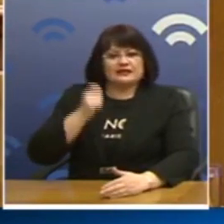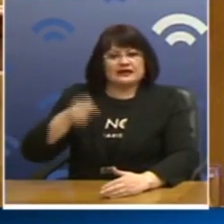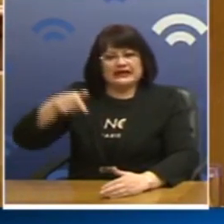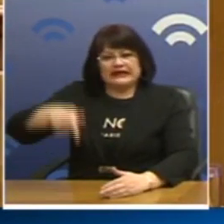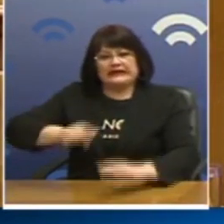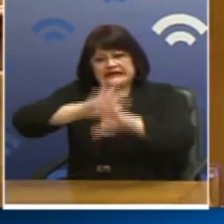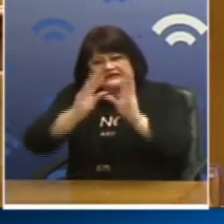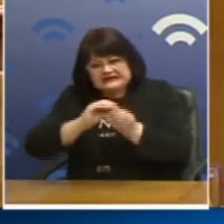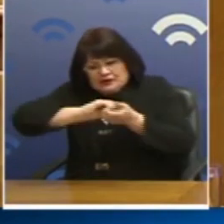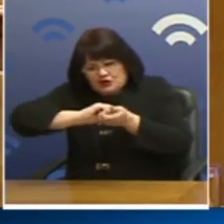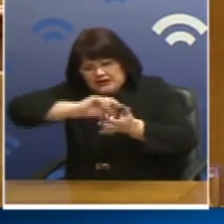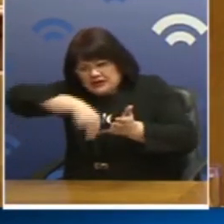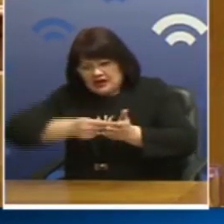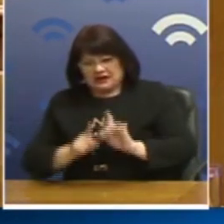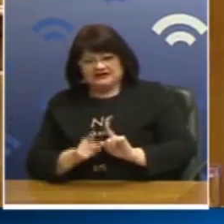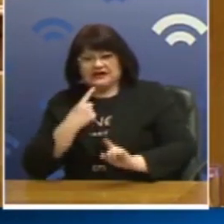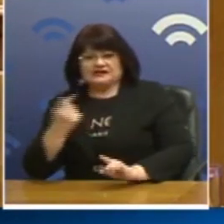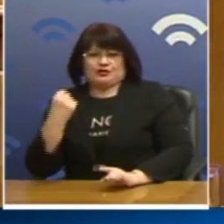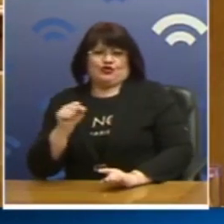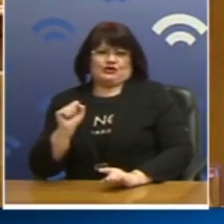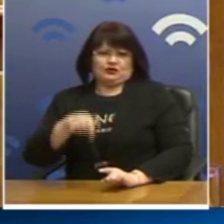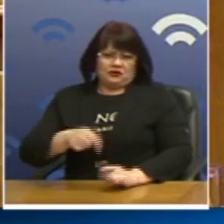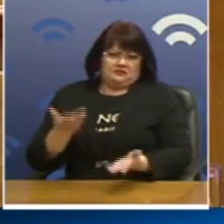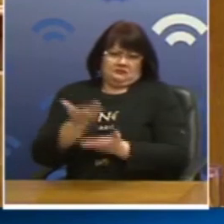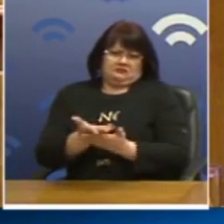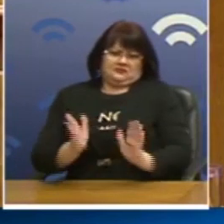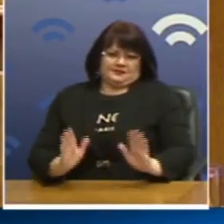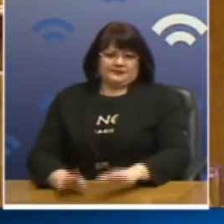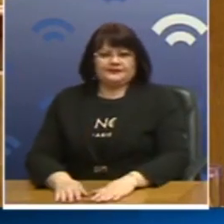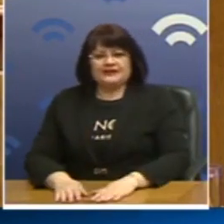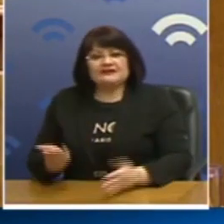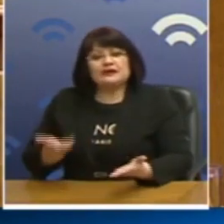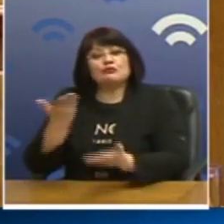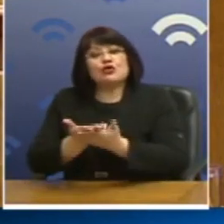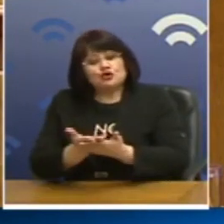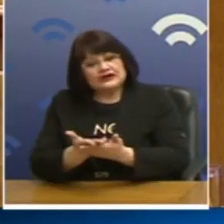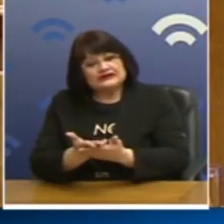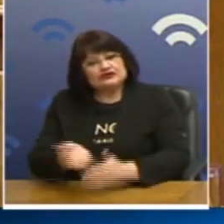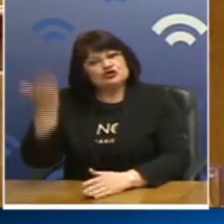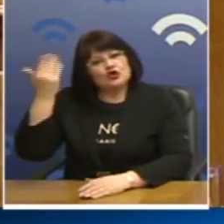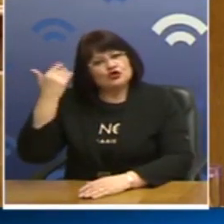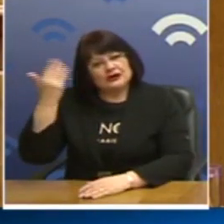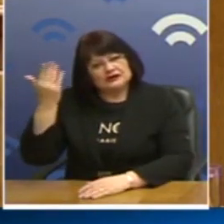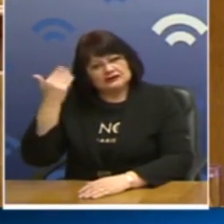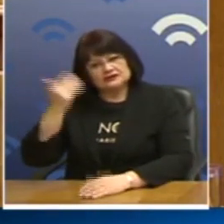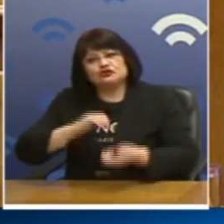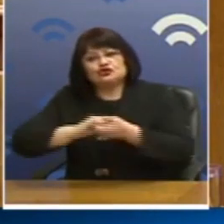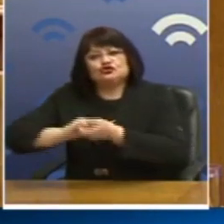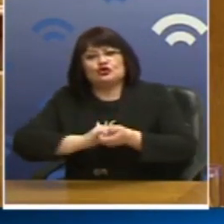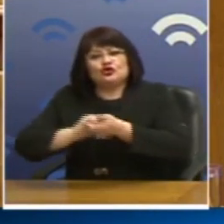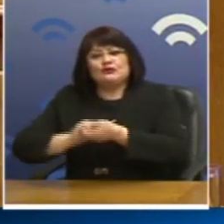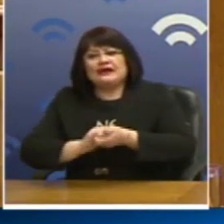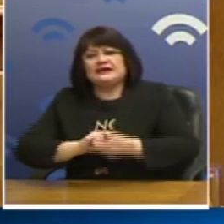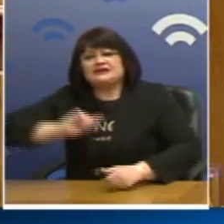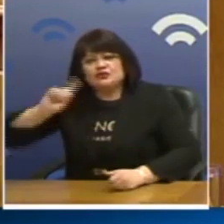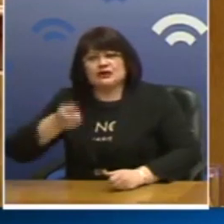Σύμβασης Εργασίας. Να θυμίσουμε ότι η πρόταση αυτή κατατέθηκε τότε από τα σωματεία σε όλα τα κόμματα του